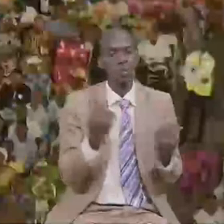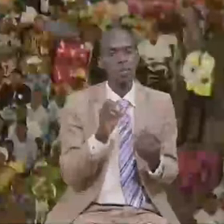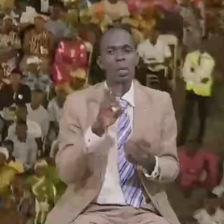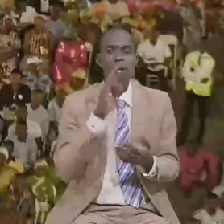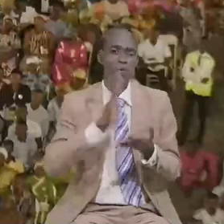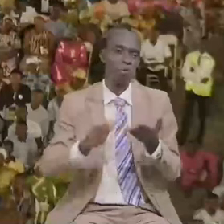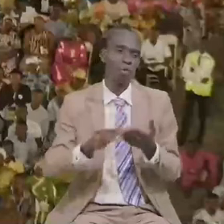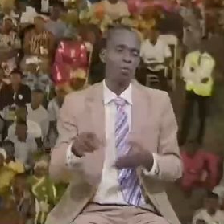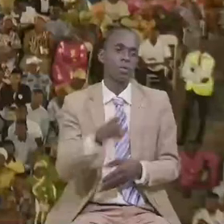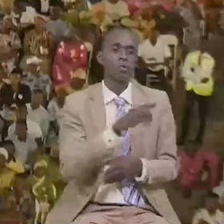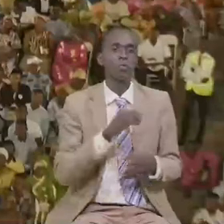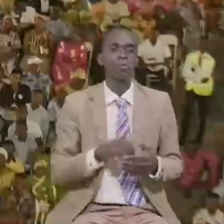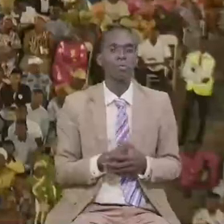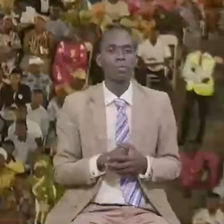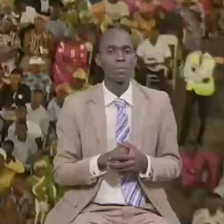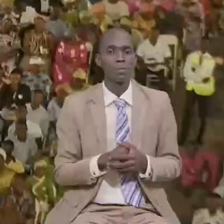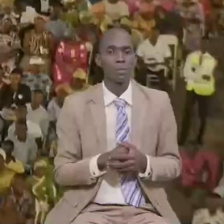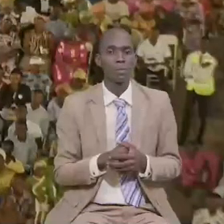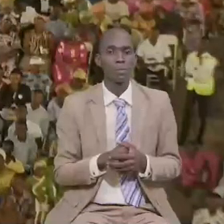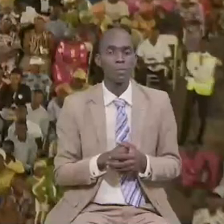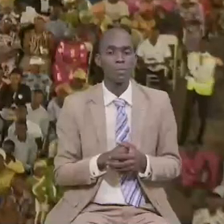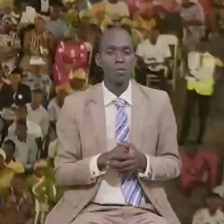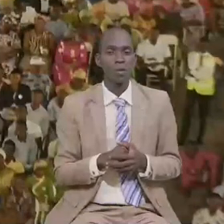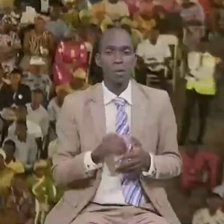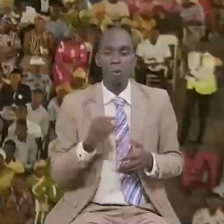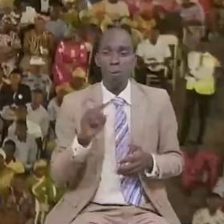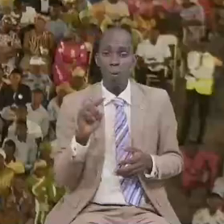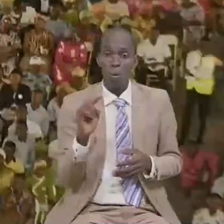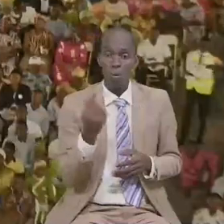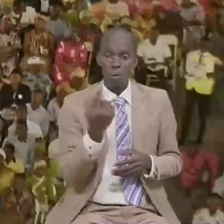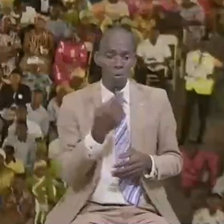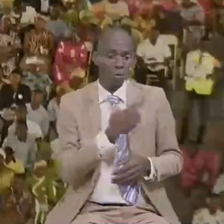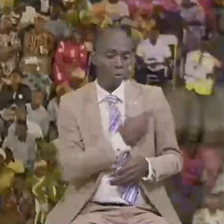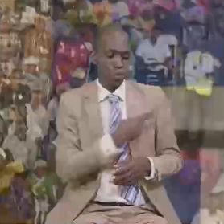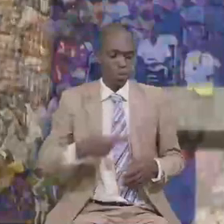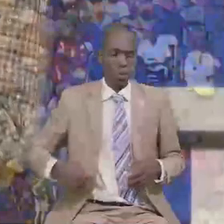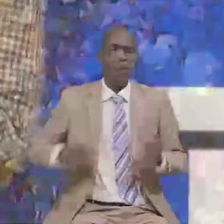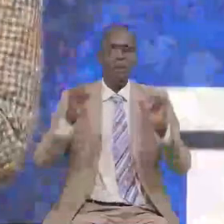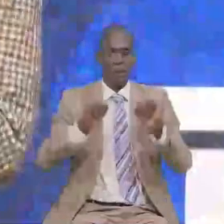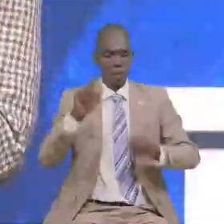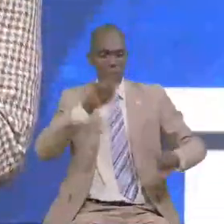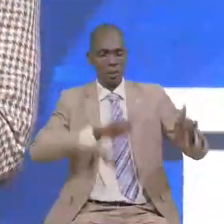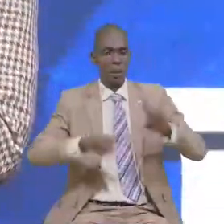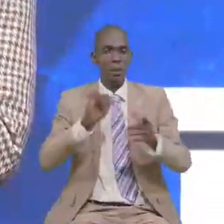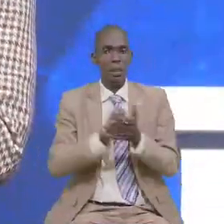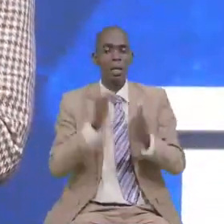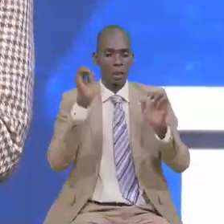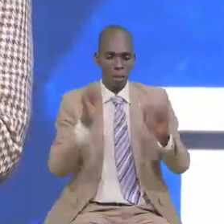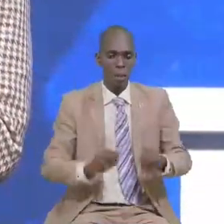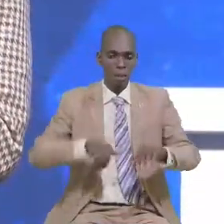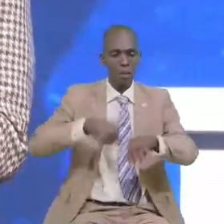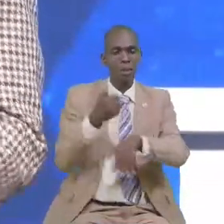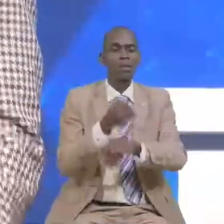tes péchés sont pardonnés. Seule la royauté peut déclarer cela et